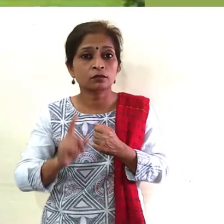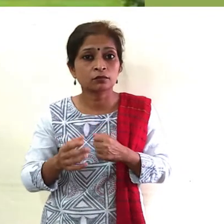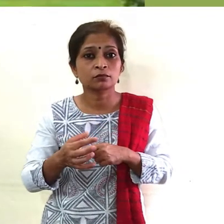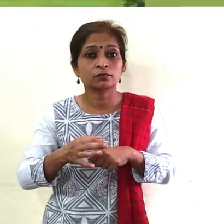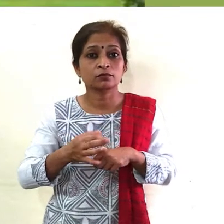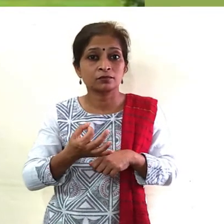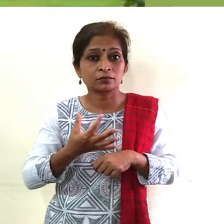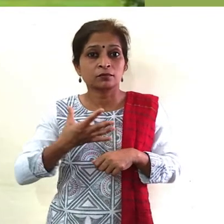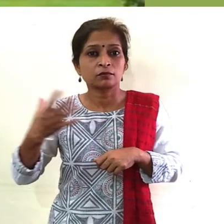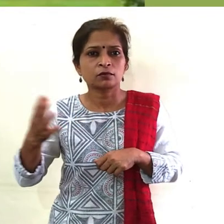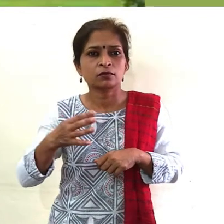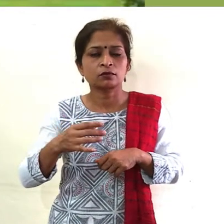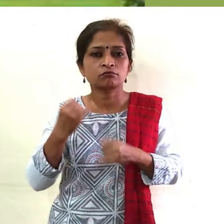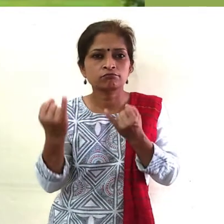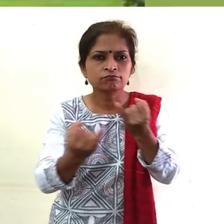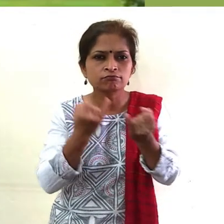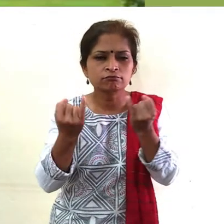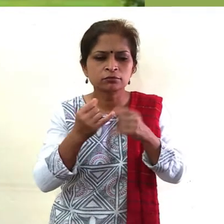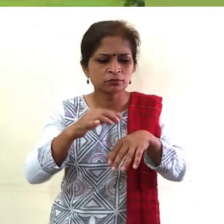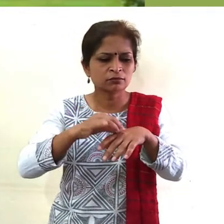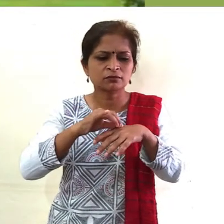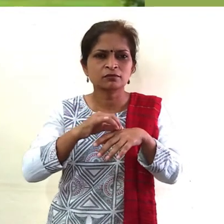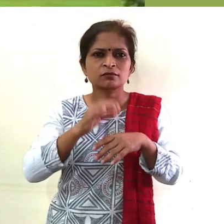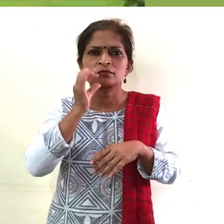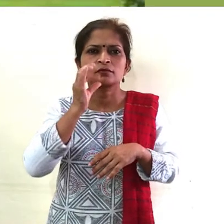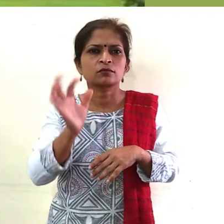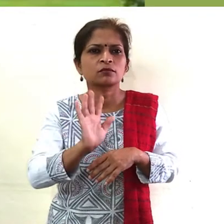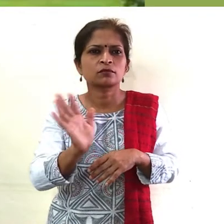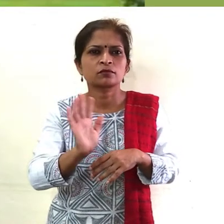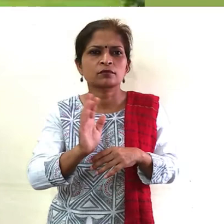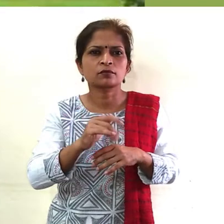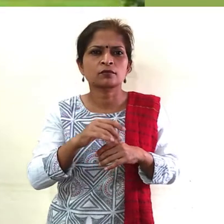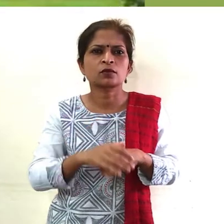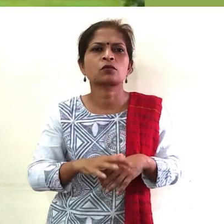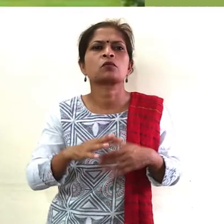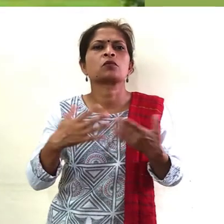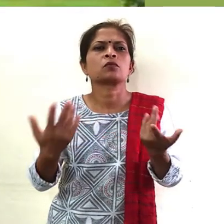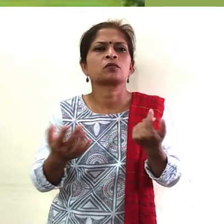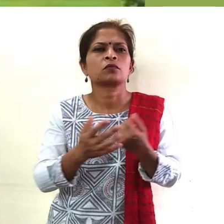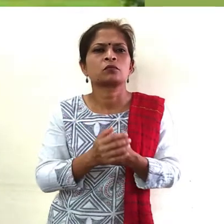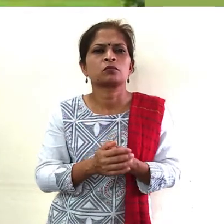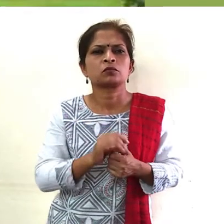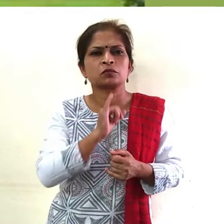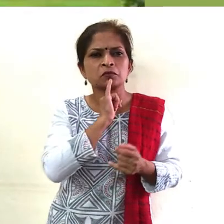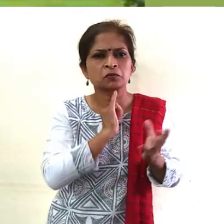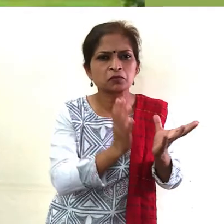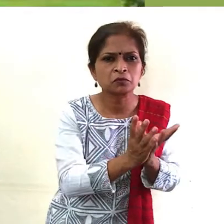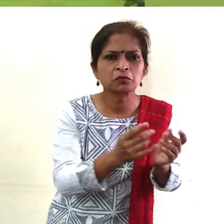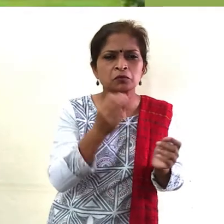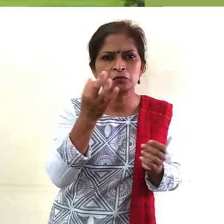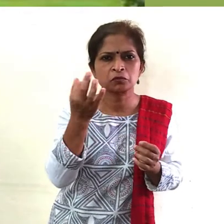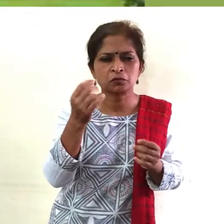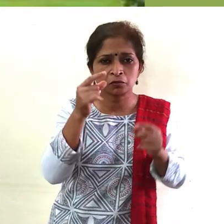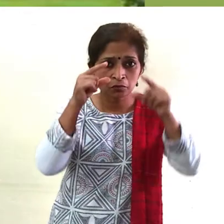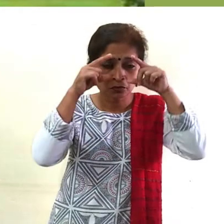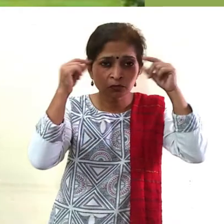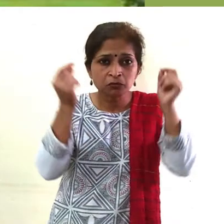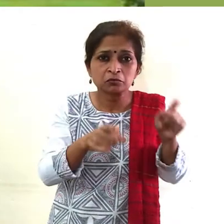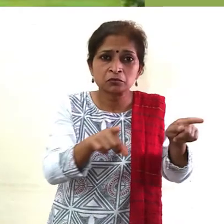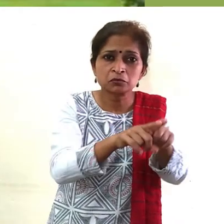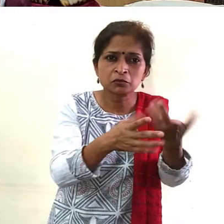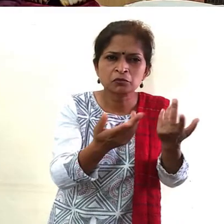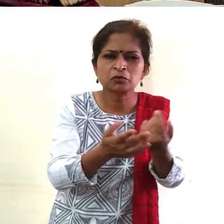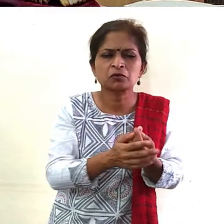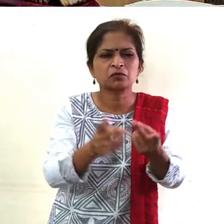दिव्यता की खोज होती है तो उस समय अंगों का कोई बहुत मायने नहीं होता, चाहे उसे आप नवकंज लोचन बोलें या कंज मुखकर बोलें